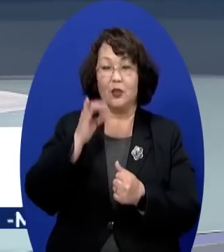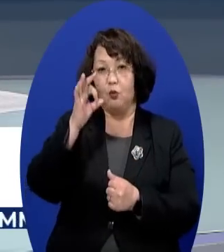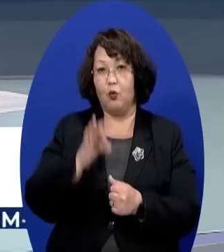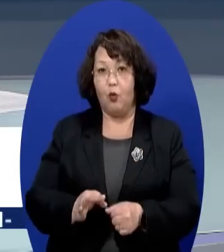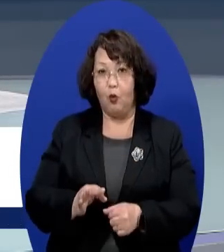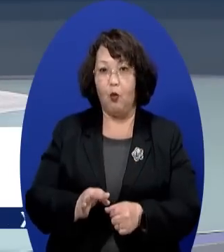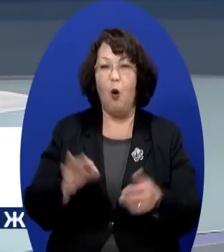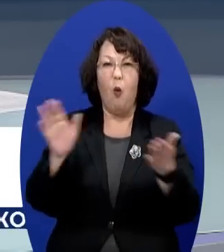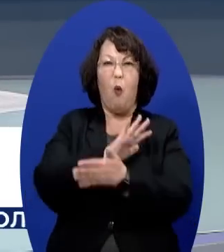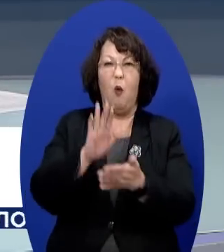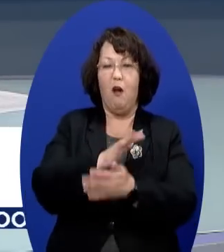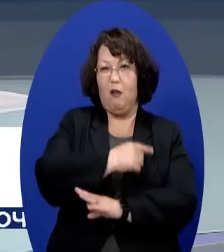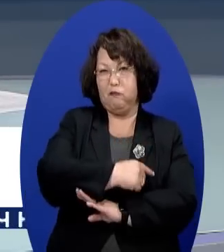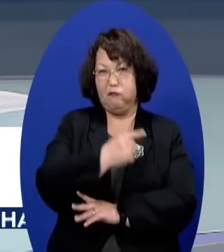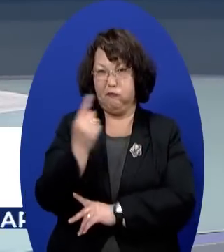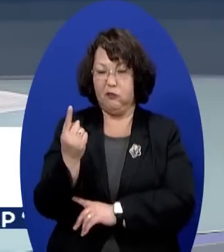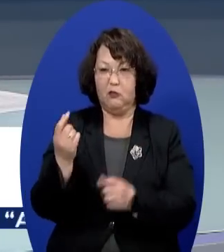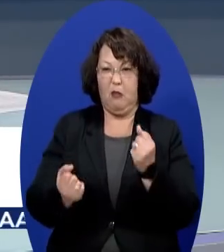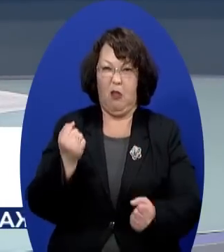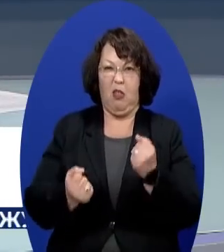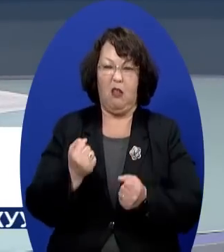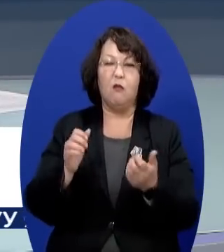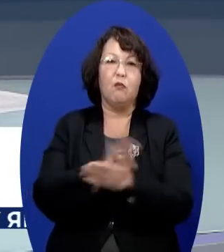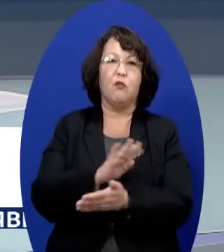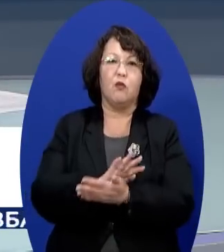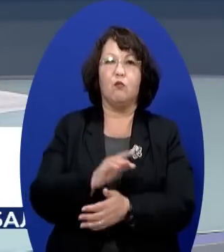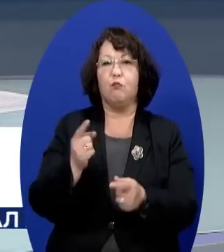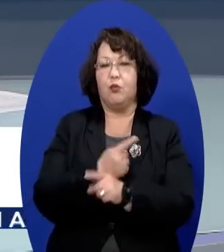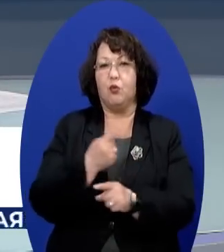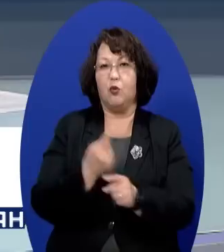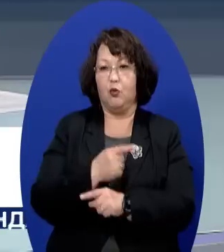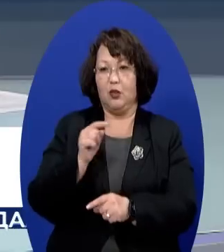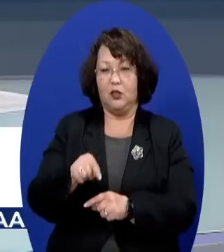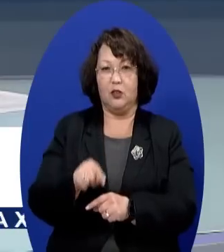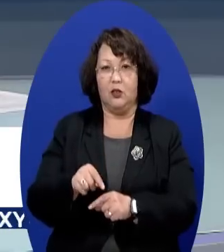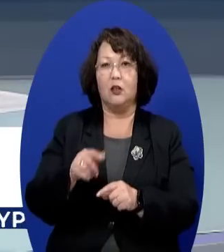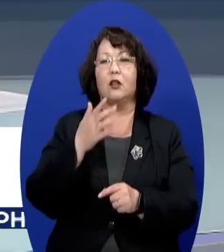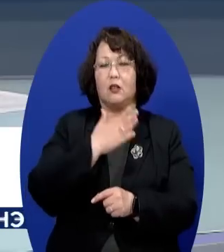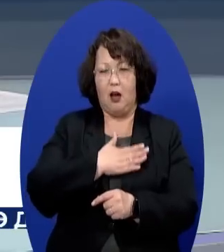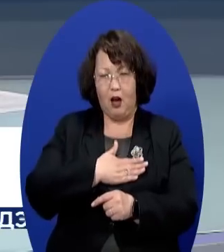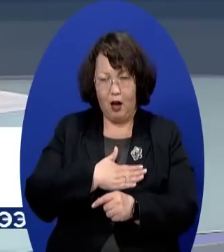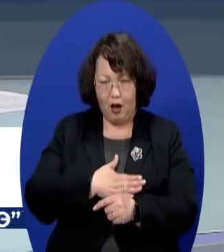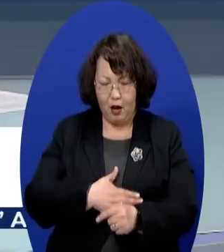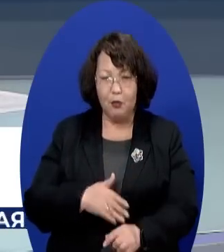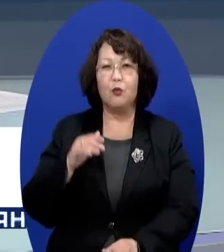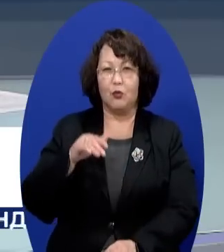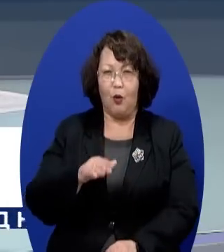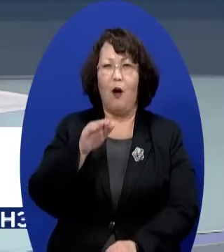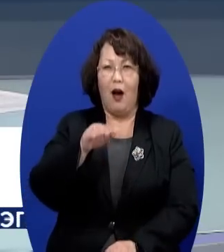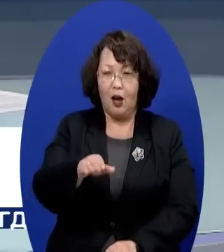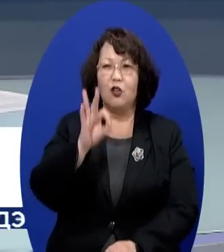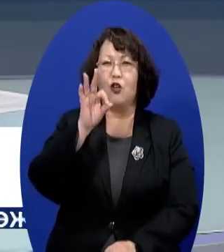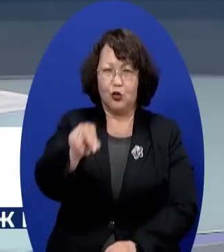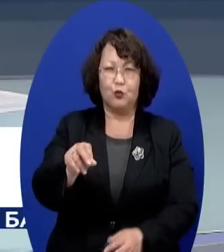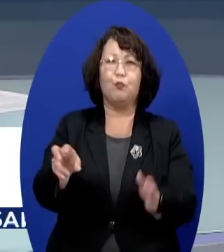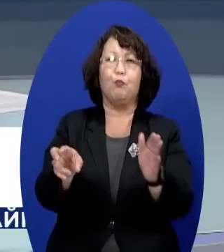замын хөдөлгөөнд хурд хэтрүүлэн оролцсонтой холбоотой. Энэ бүх эрсдлийг бууруулах зорилгоор айжуя бол аянда хөрөндөө аян орон даяар